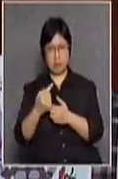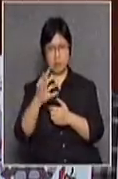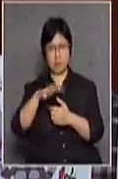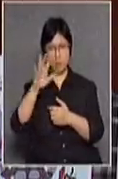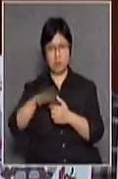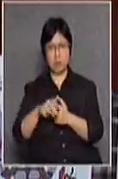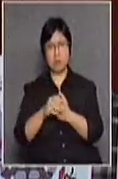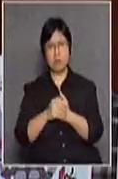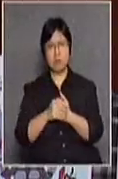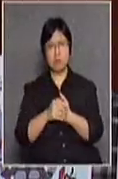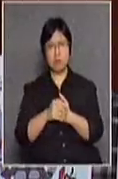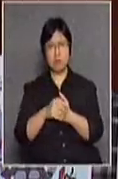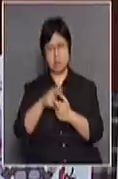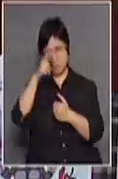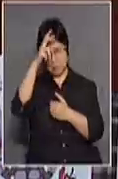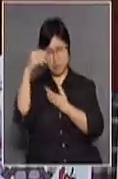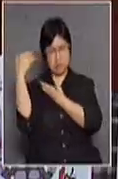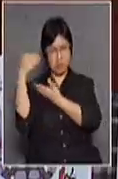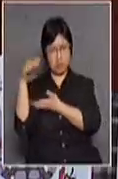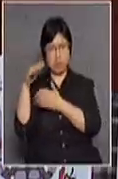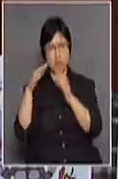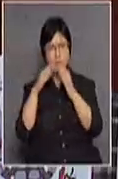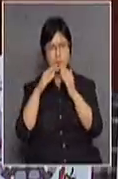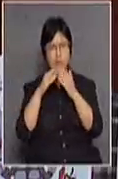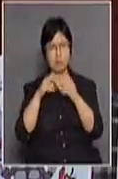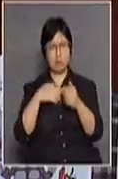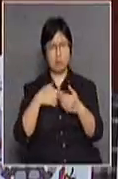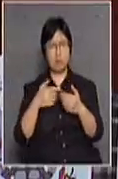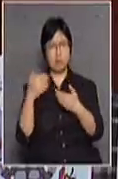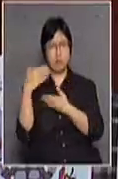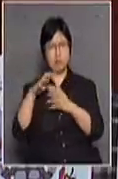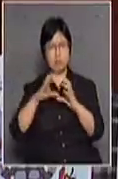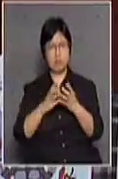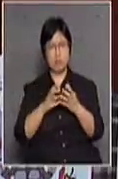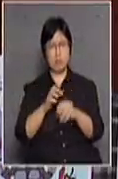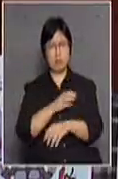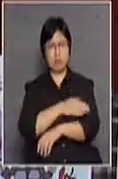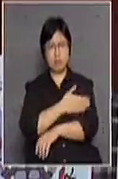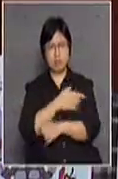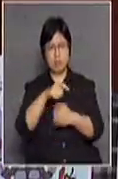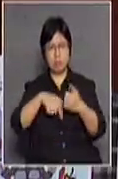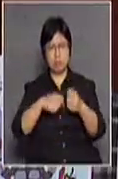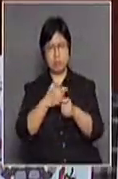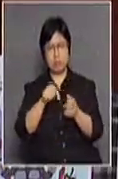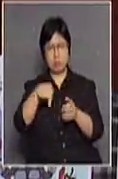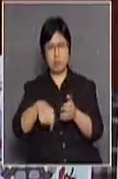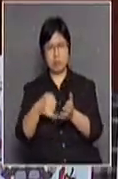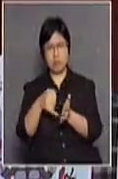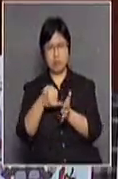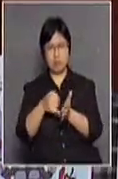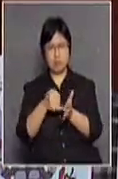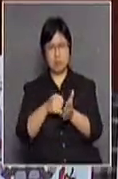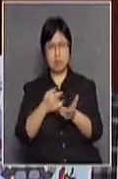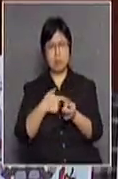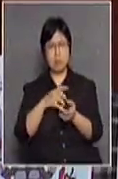4,675,000元，相當於運輸及房屋局運輸科員工個人薪酬下津貼的全年預